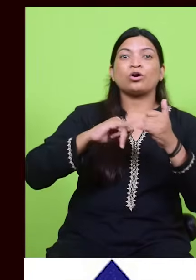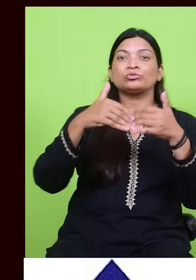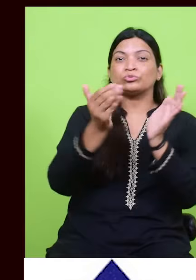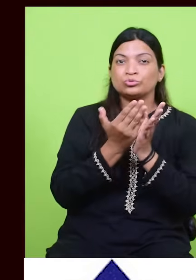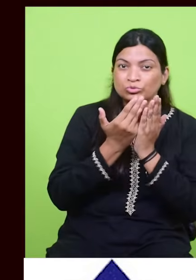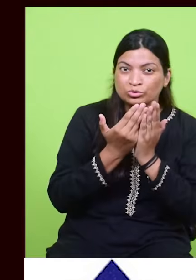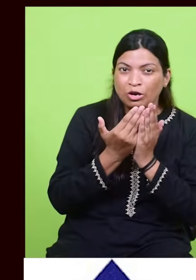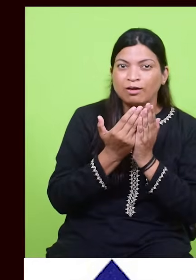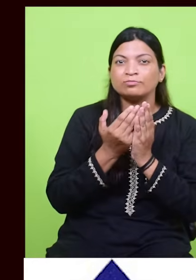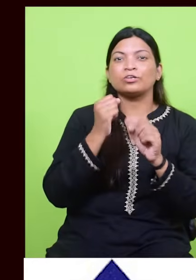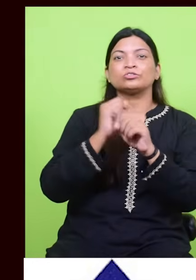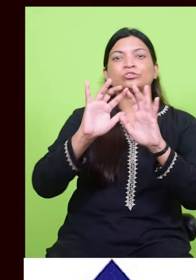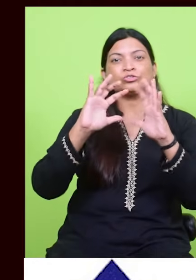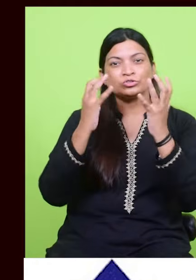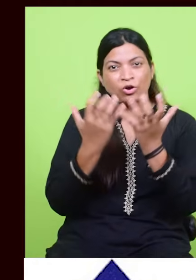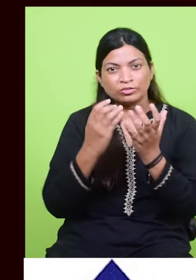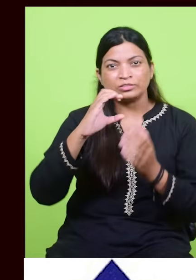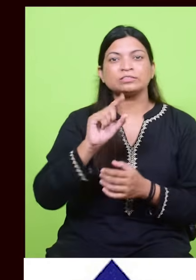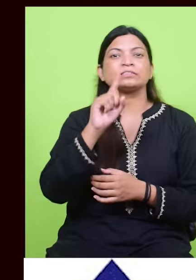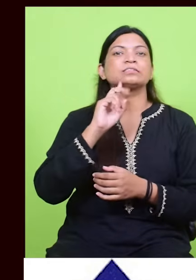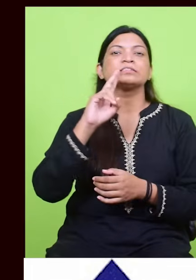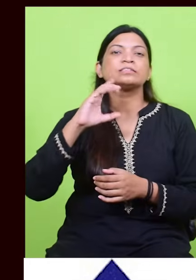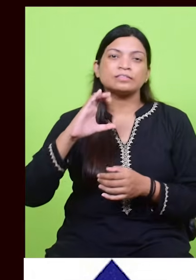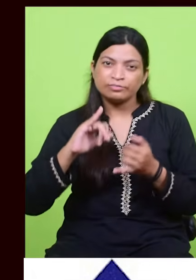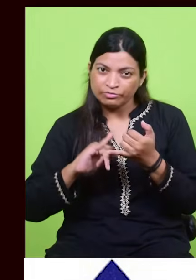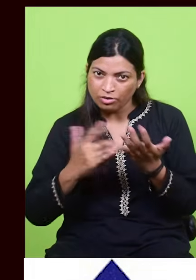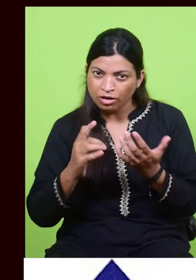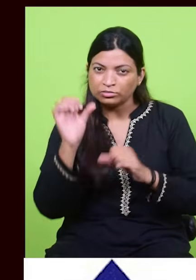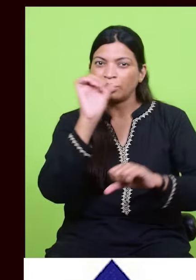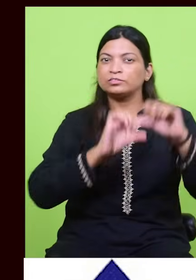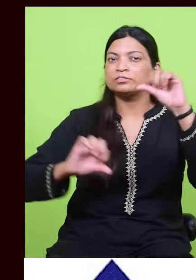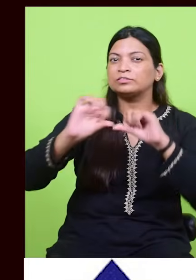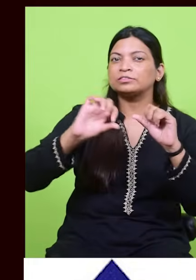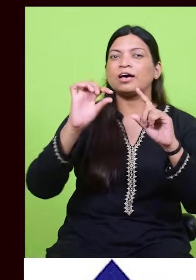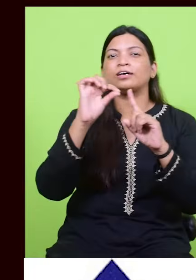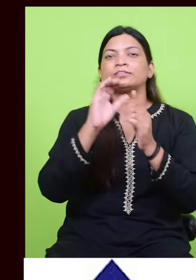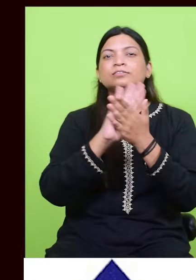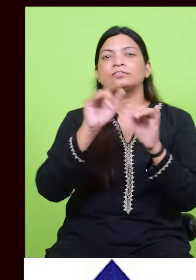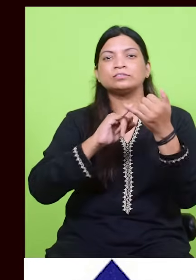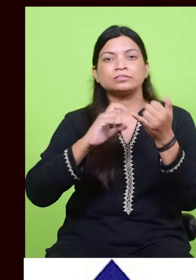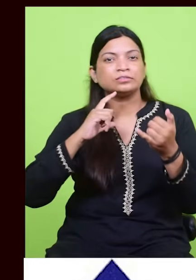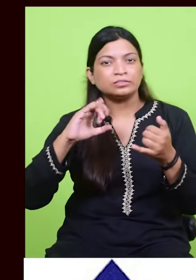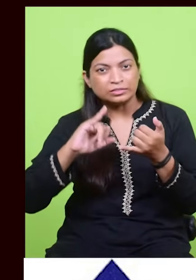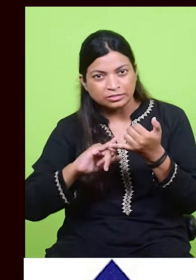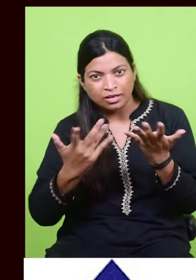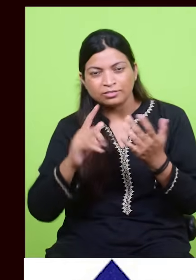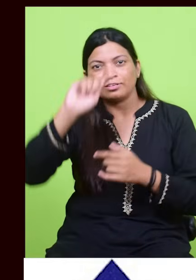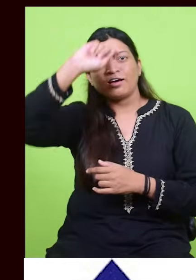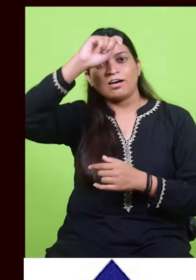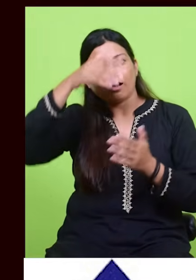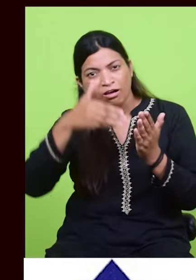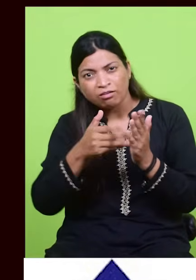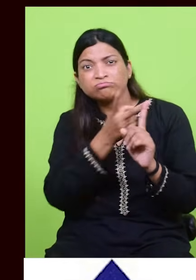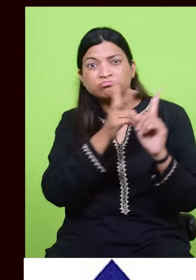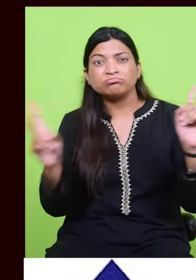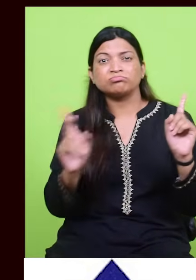स्टडी आता है जिसमें सिविक्स, हिस्ट्री, ज्योग्राफी जैसे सब्जेक्ट आते हैं, साइंस आता है जिसमें फिजिक्स, केमिस्ट्री, बायोलॉजी आ जाती है,